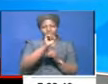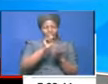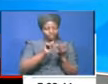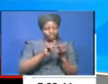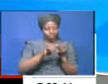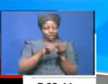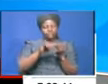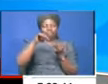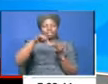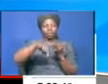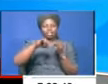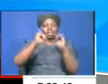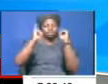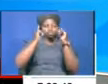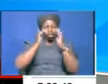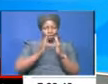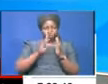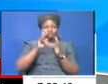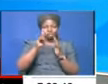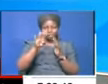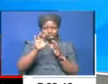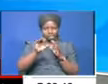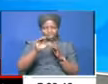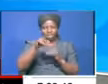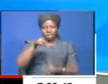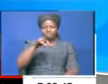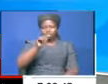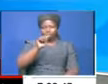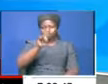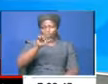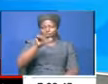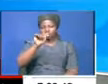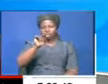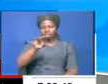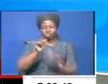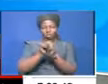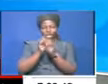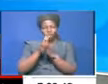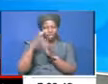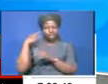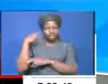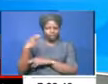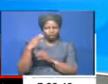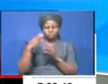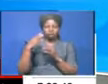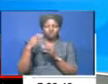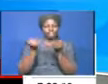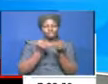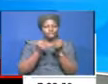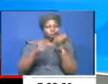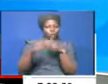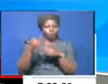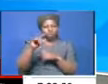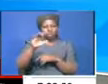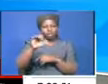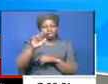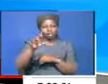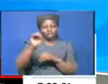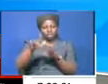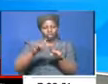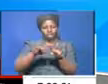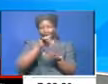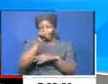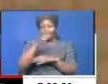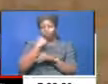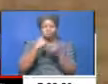hili la KBC Pauline Shegu na bingwa wa mbio za magari barani Afrika Carl Tundo na Alstair Kavenag ambao watashindana